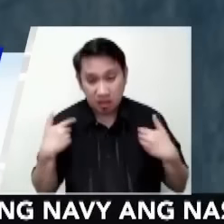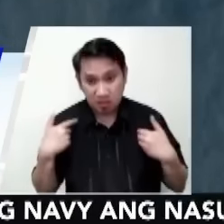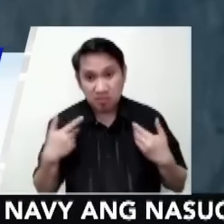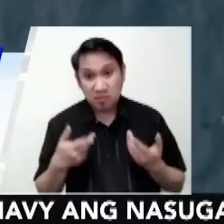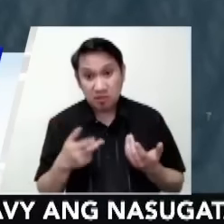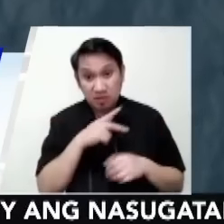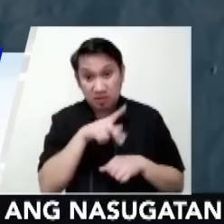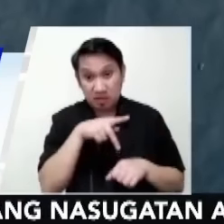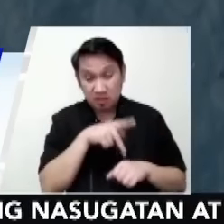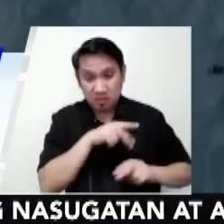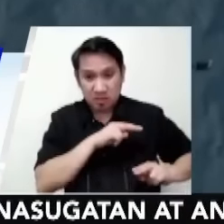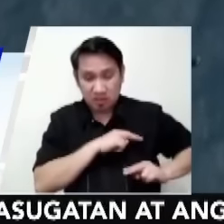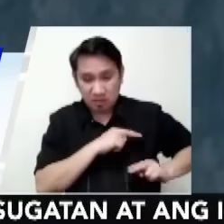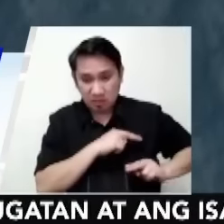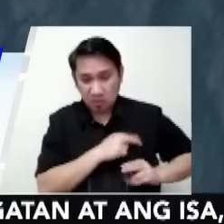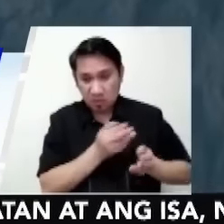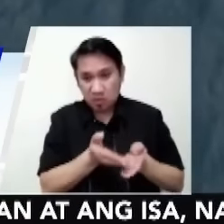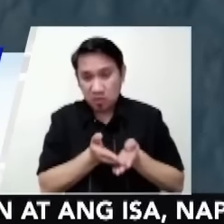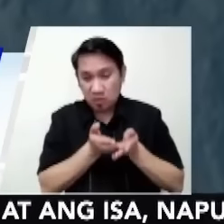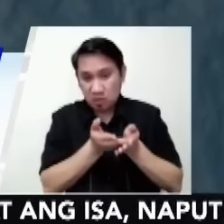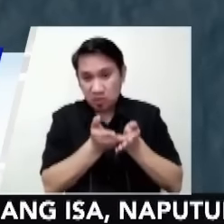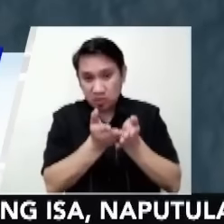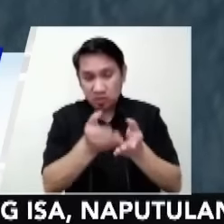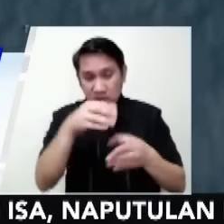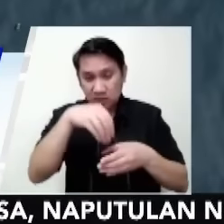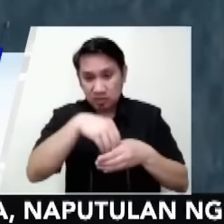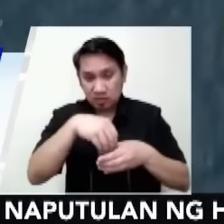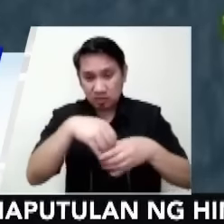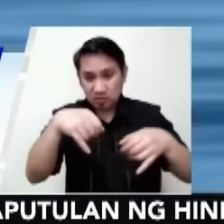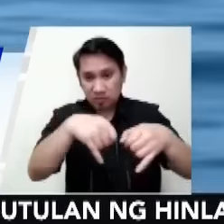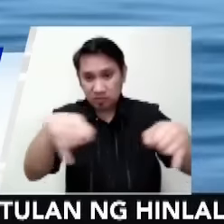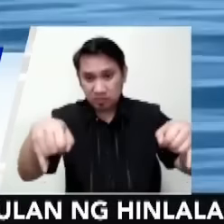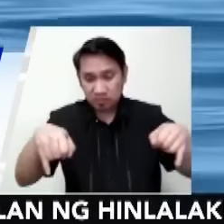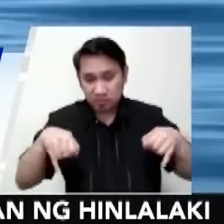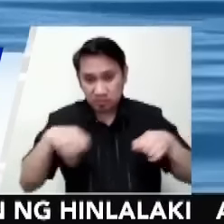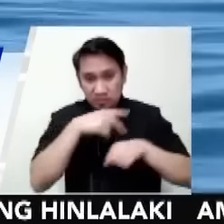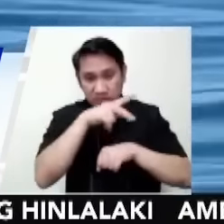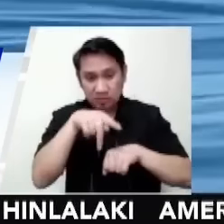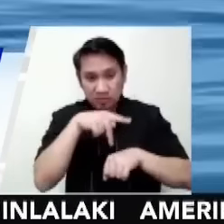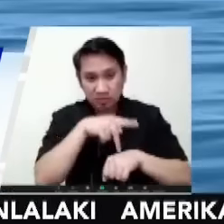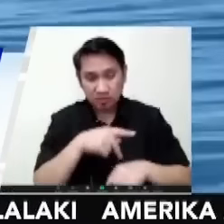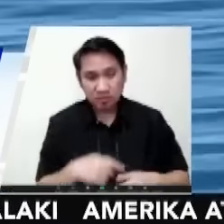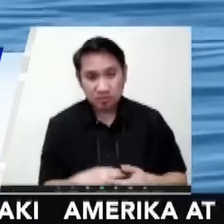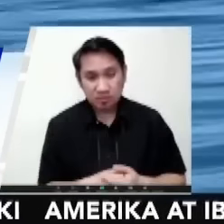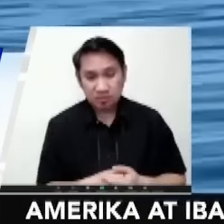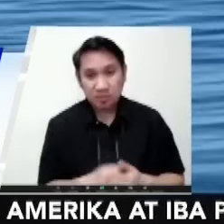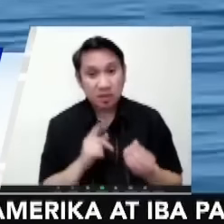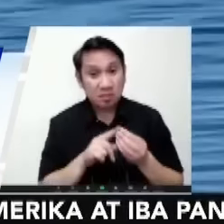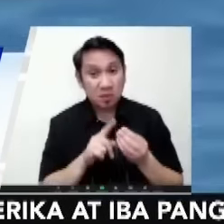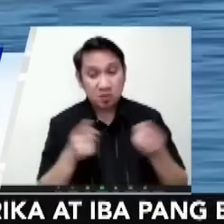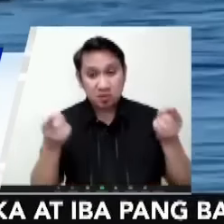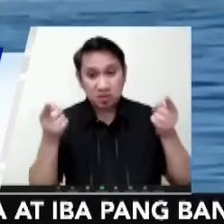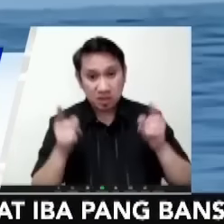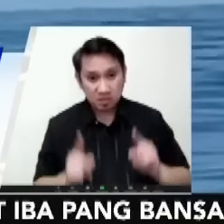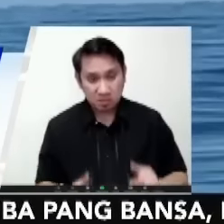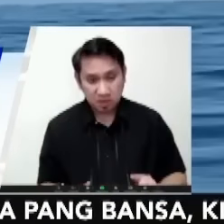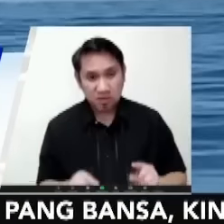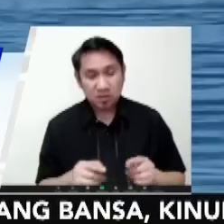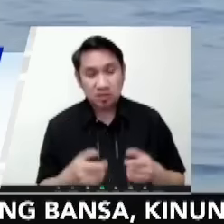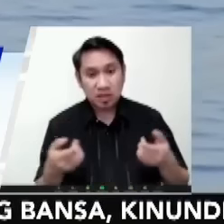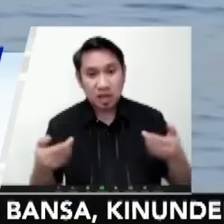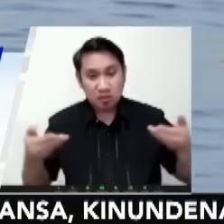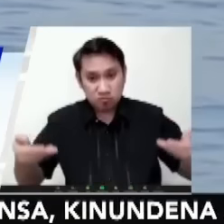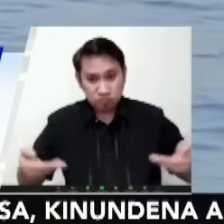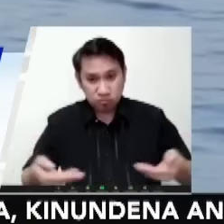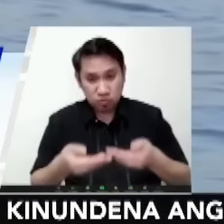sa bahagi ng Ayungin Shoal sa loob ng Exclusive Economic Zone ng Pilipinas. Ang insidenteng ito ang unang banggaan ng China Coast Guard at Philippine Navy